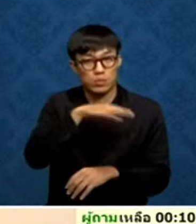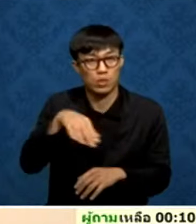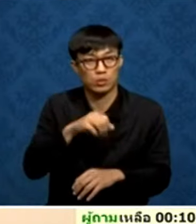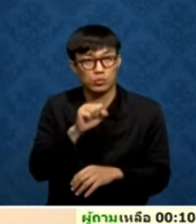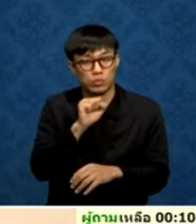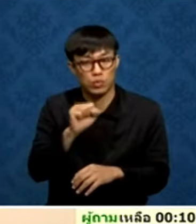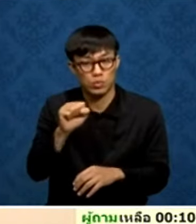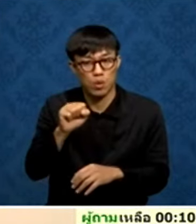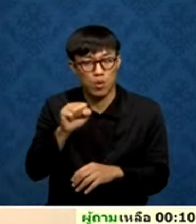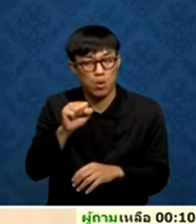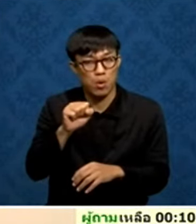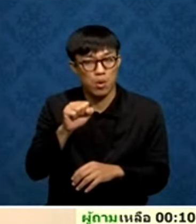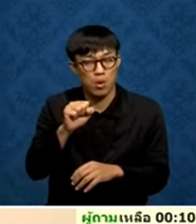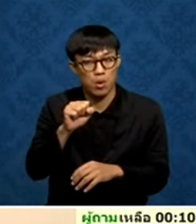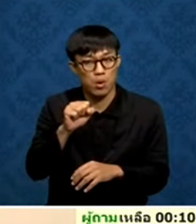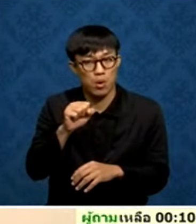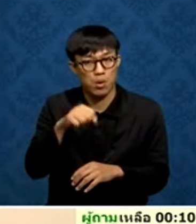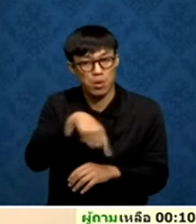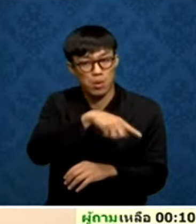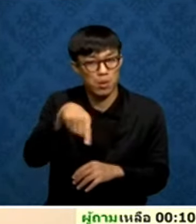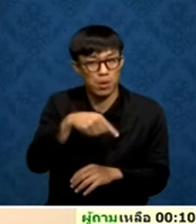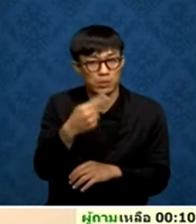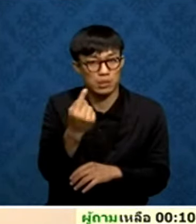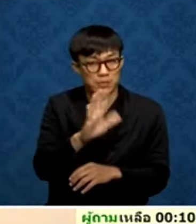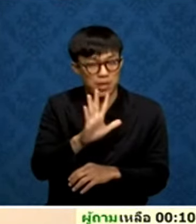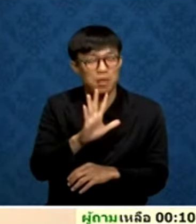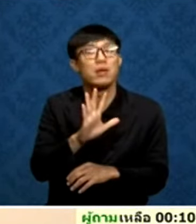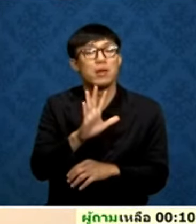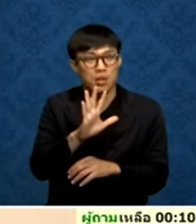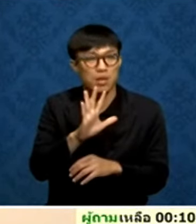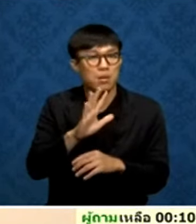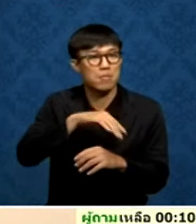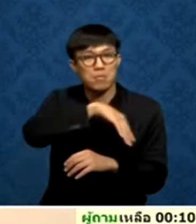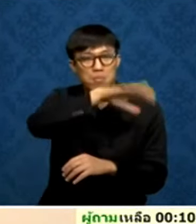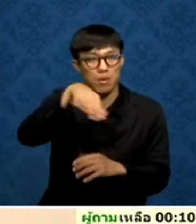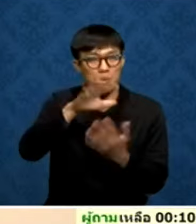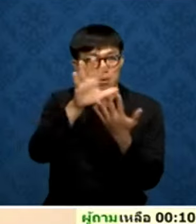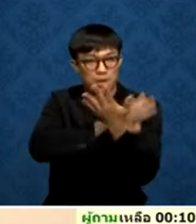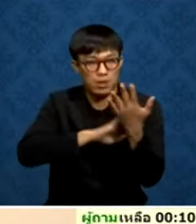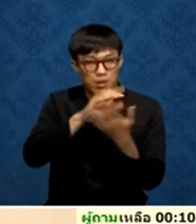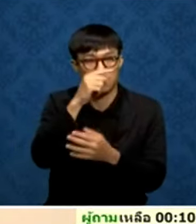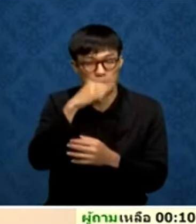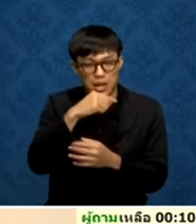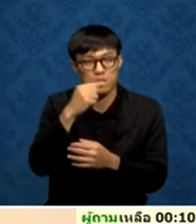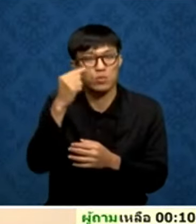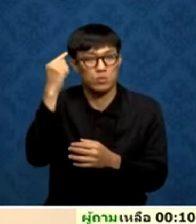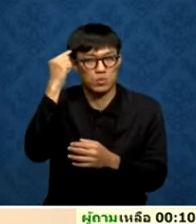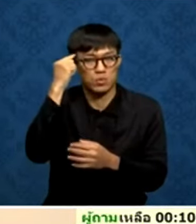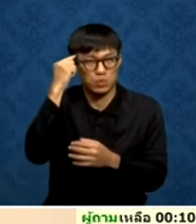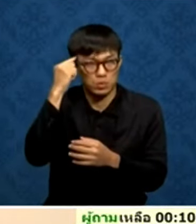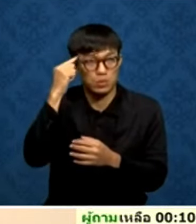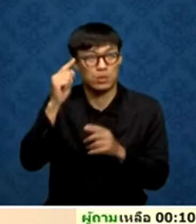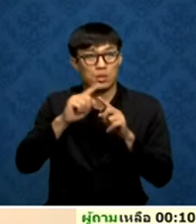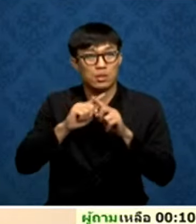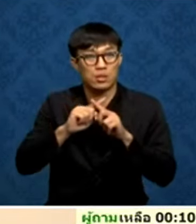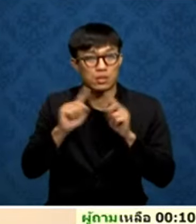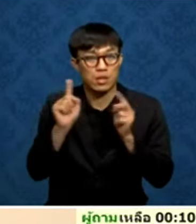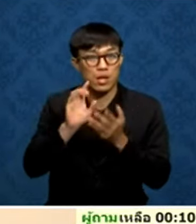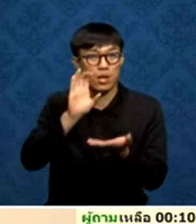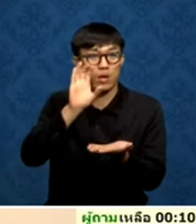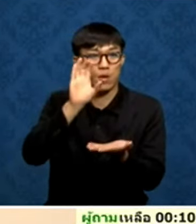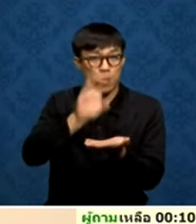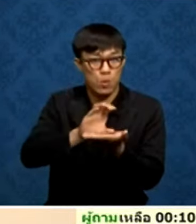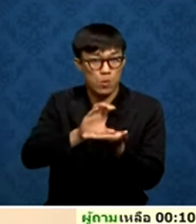คิดว่าคนทั่วประเทศโดยทั่วไปก็สัมผัสได้นะครับแต่ผมอยากจะเรียนอย่างนี้ครับว่าการลงทุนที่เป็นประเภ